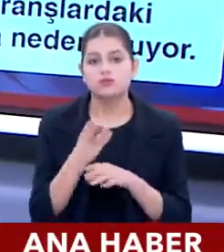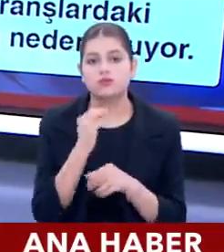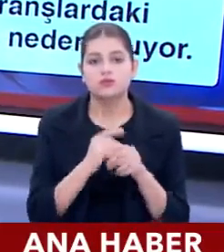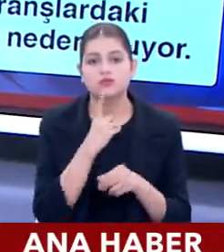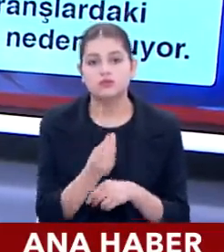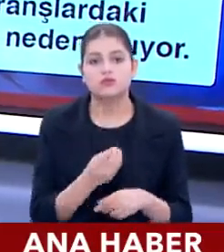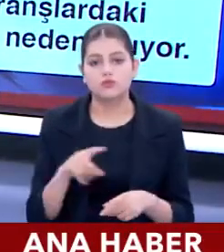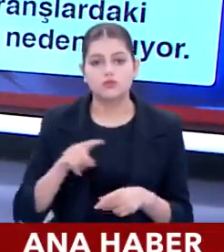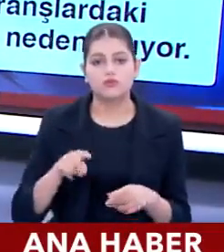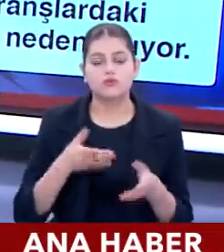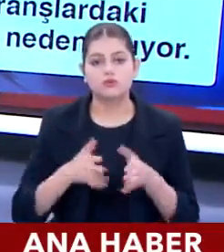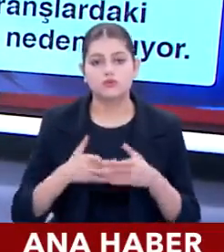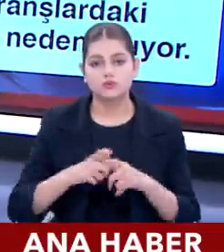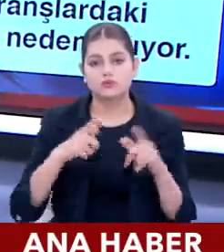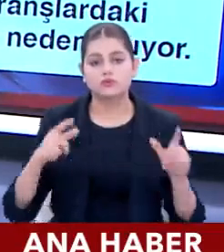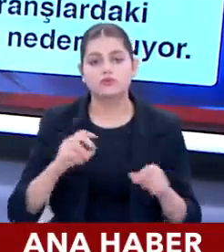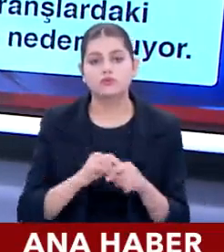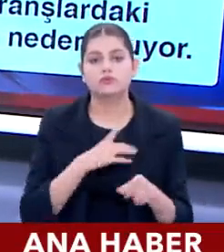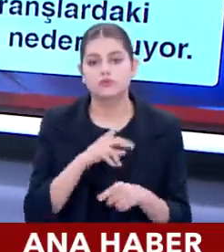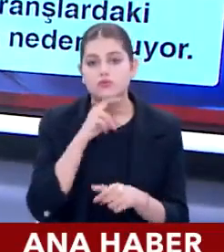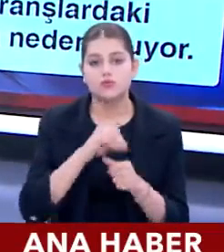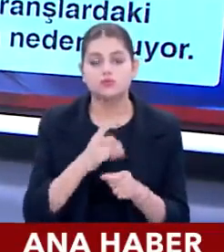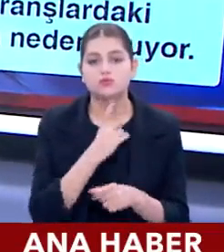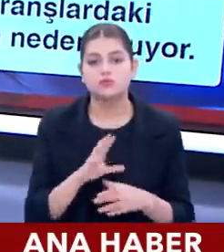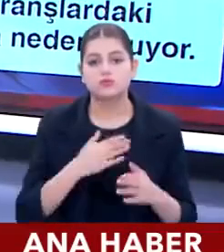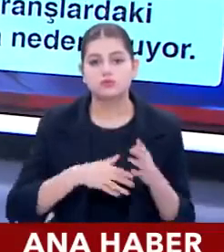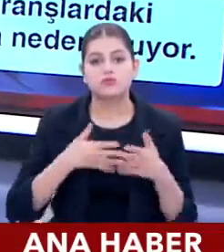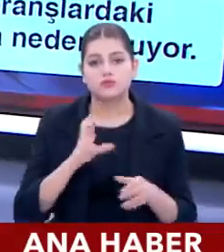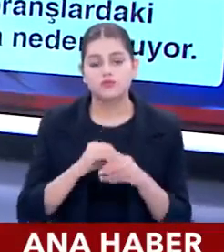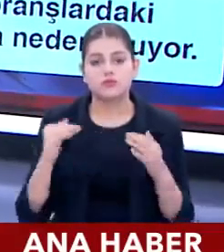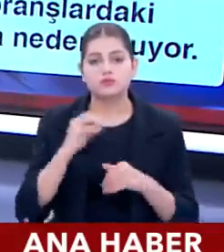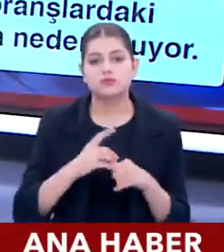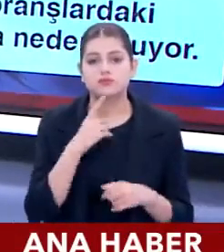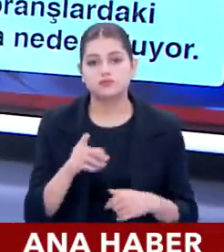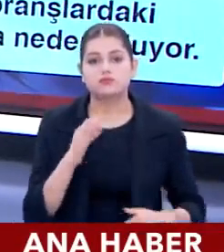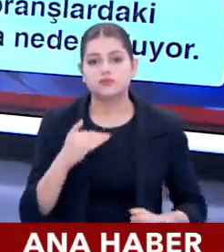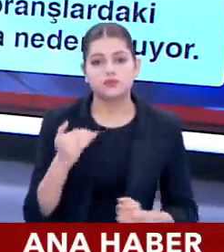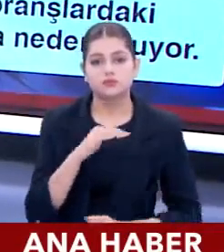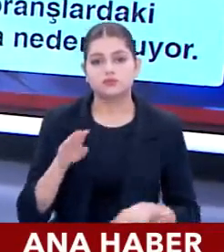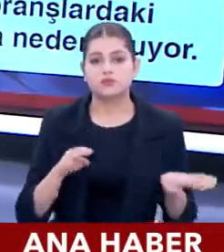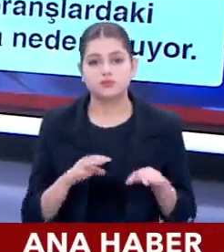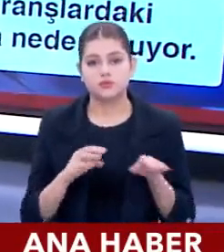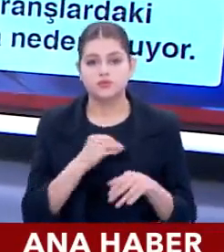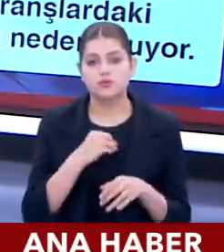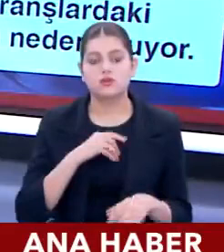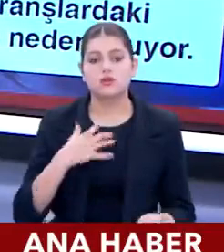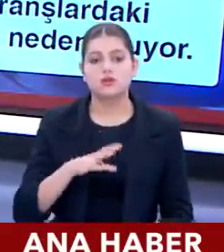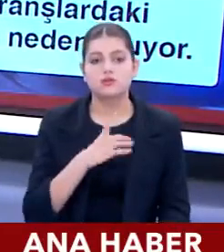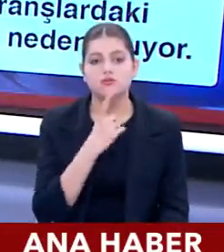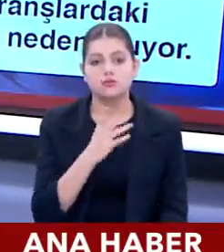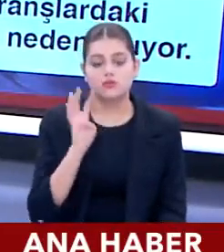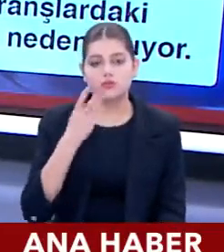oluyor Urfa doğurgan bir kent nüfus olarak çok doğum mu oluyor orada orada daha fazla çocuk cerrahı ihtiyaç var